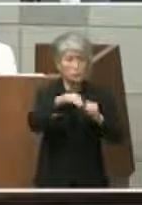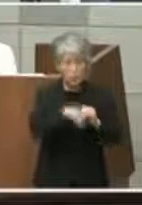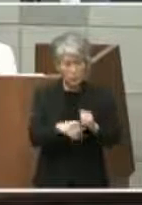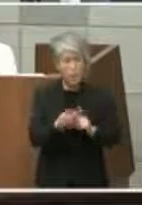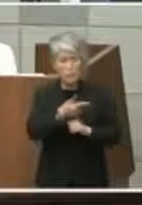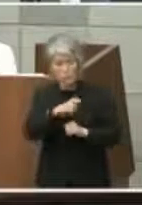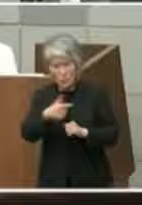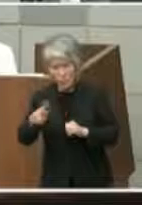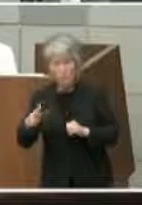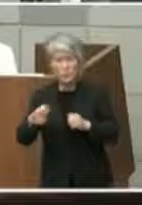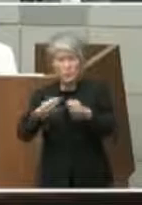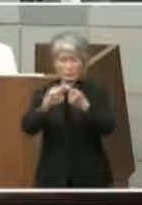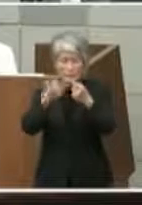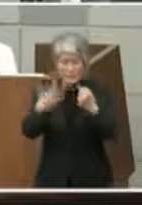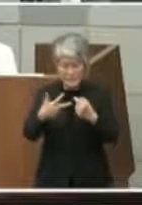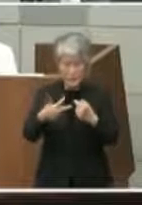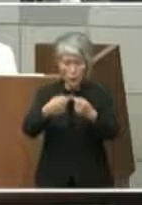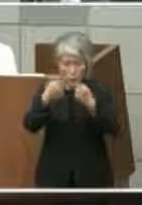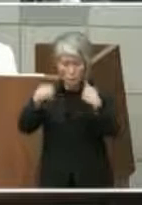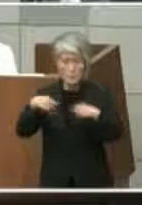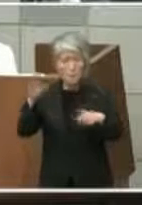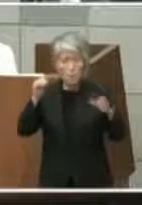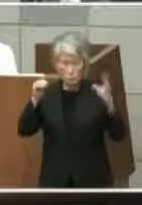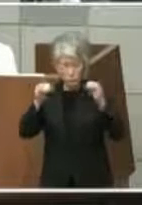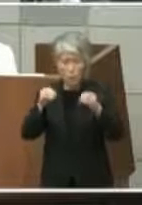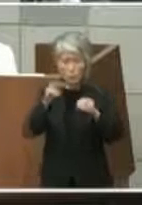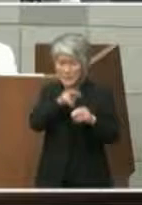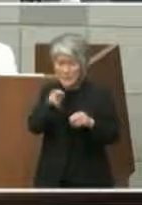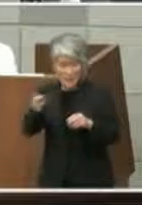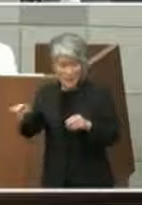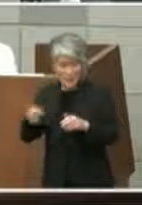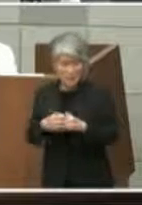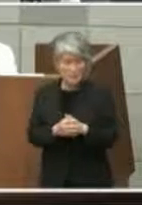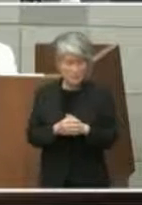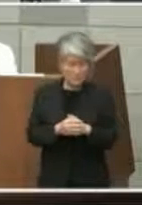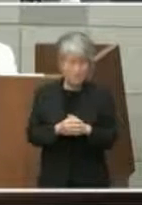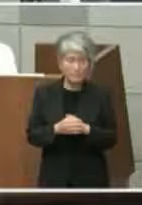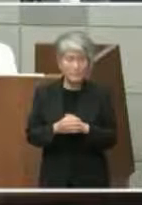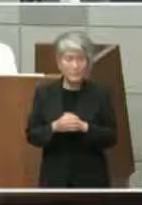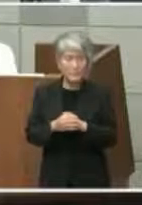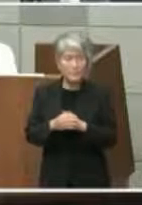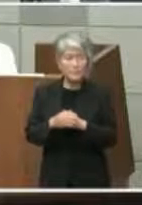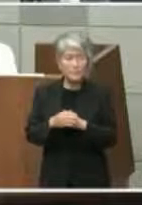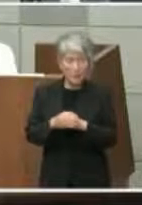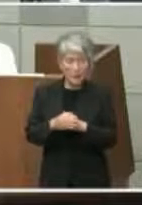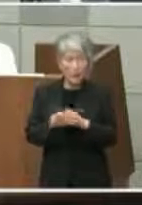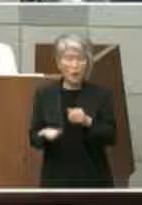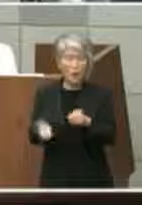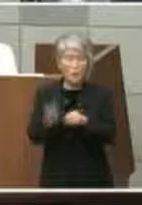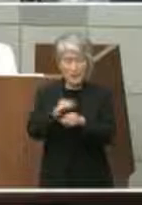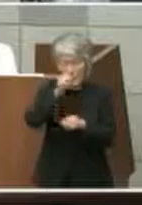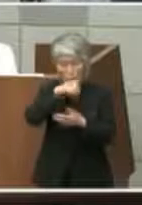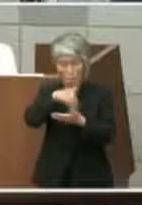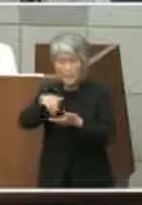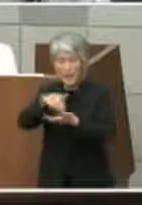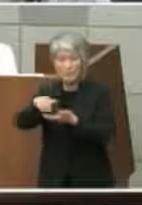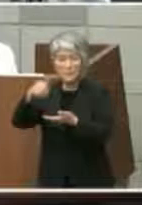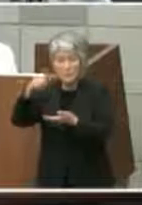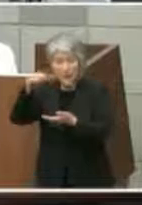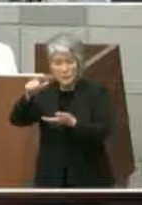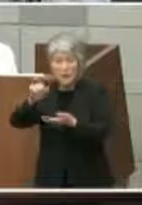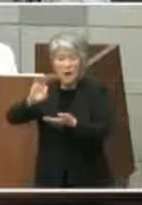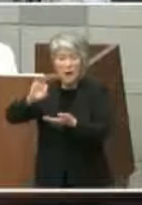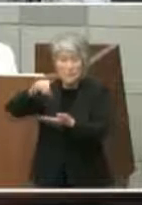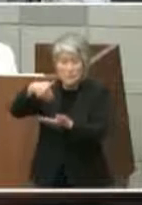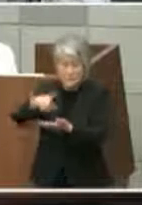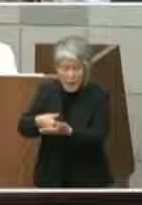税情報でしょ、その他この前プッシュ型の給付やるっていう補正予算議案ありましたけど、あんな税情報見れな